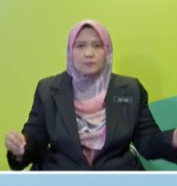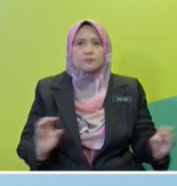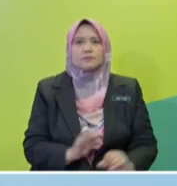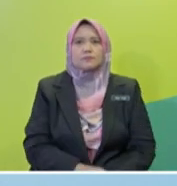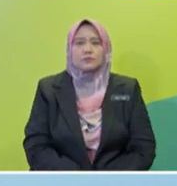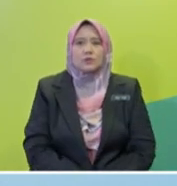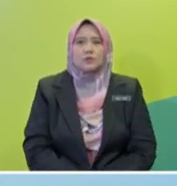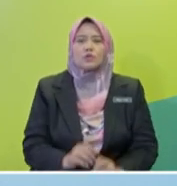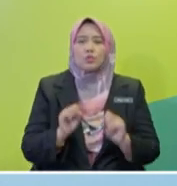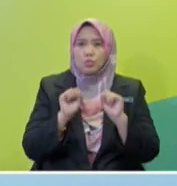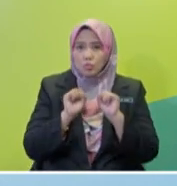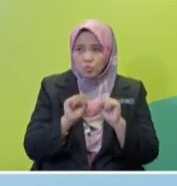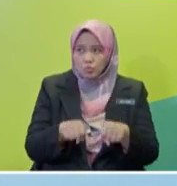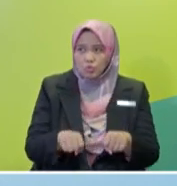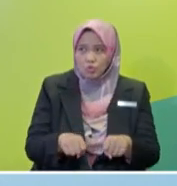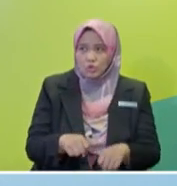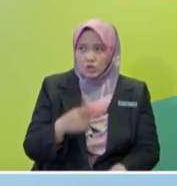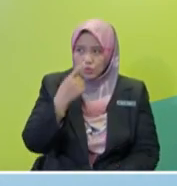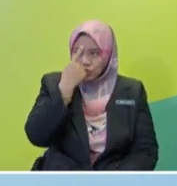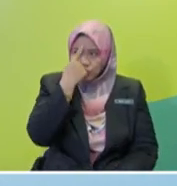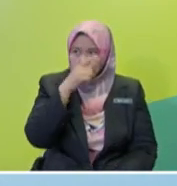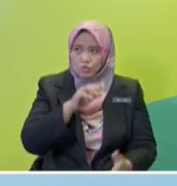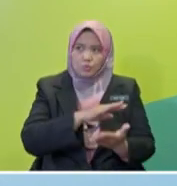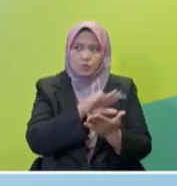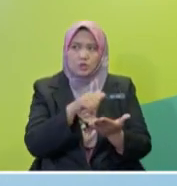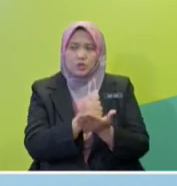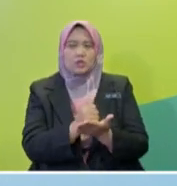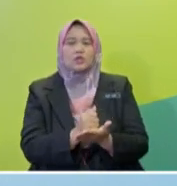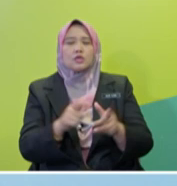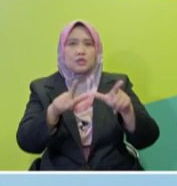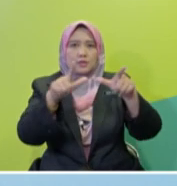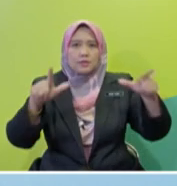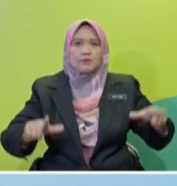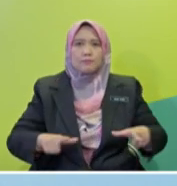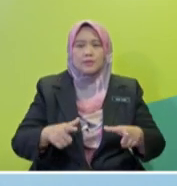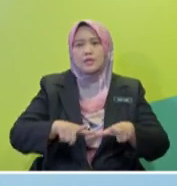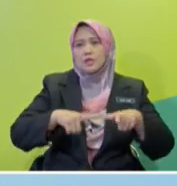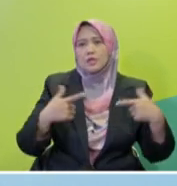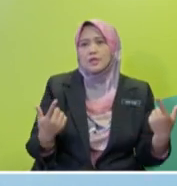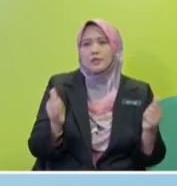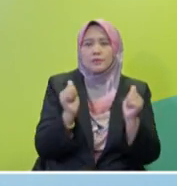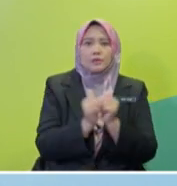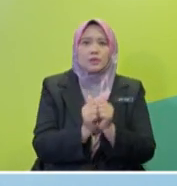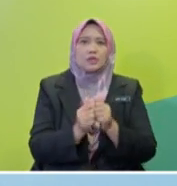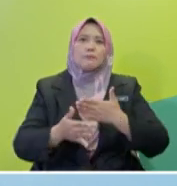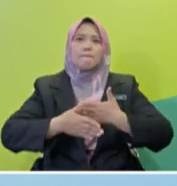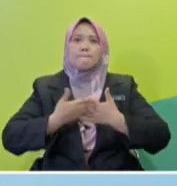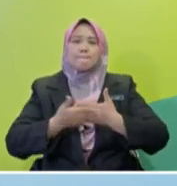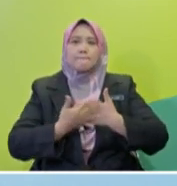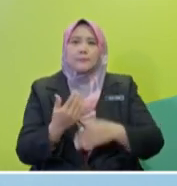upaya mengemudi ke laman lain dengan mudah jadi lamun utama ini kita akan tahu kan selama-lama lain melalui